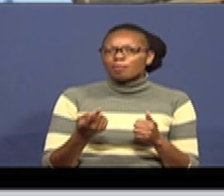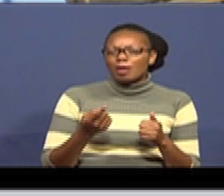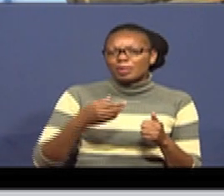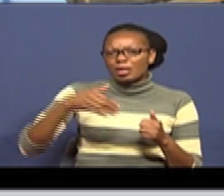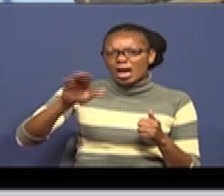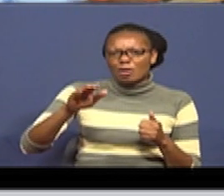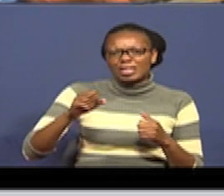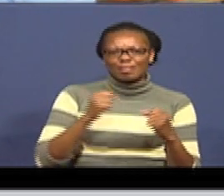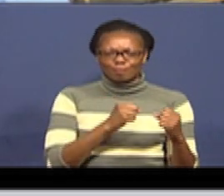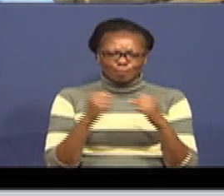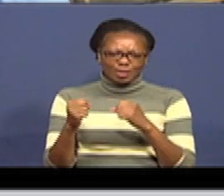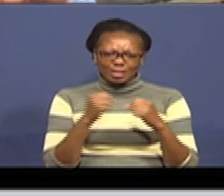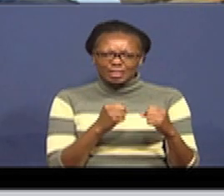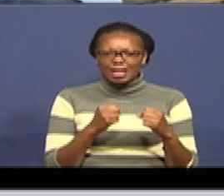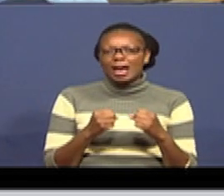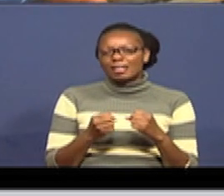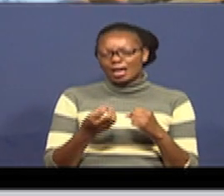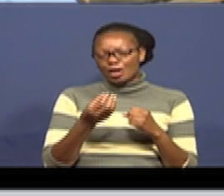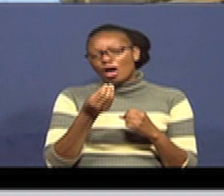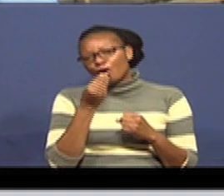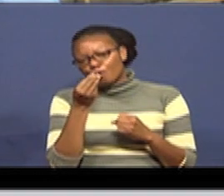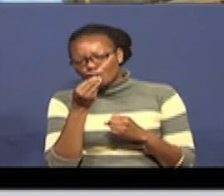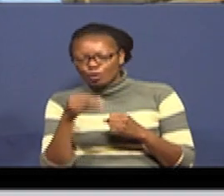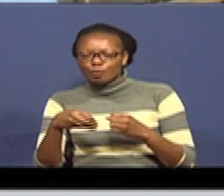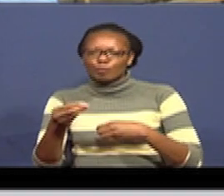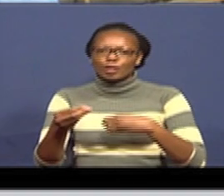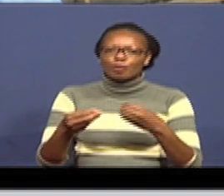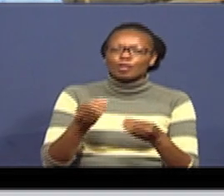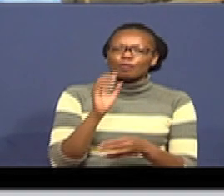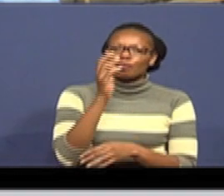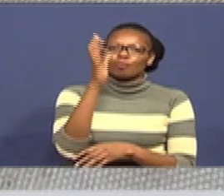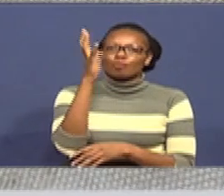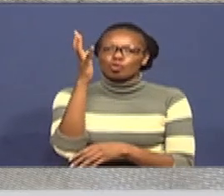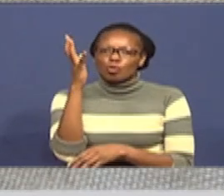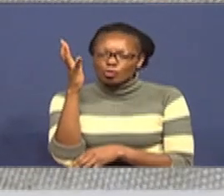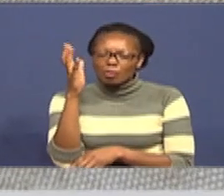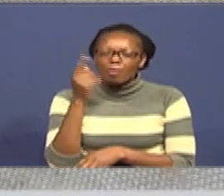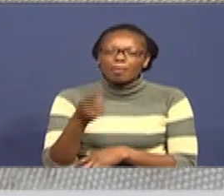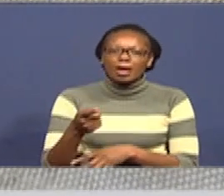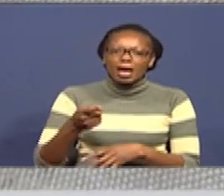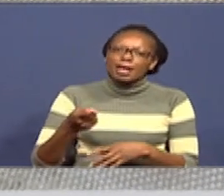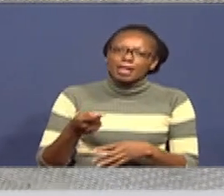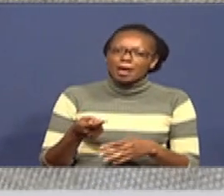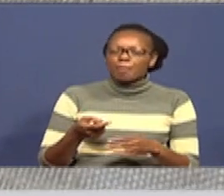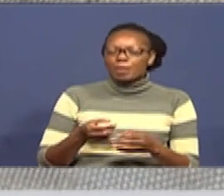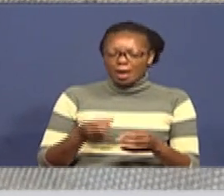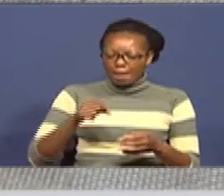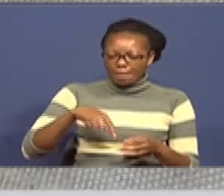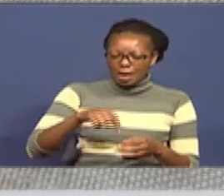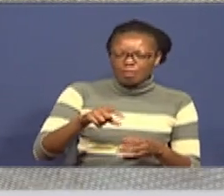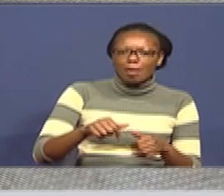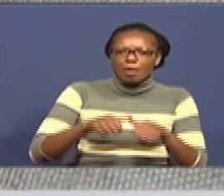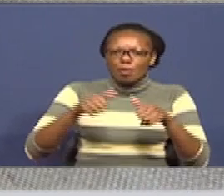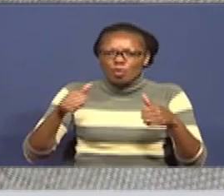sahihi. Kama ni nitrogen inatakana unaipatia wakati ambao inatakana ile iko enough. Strawberries kama matunda mengine